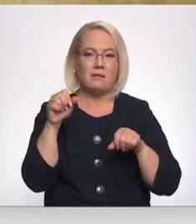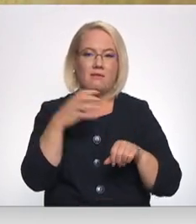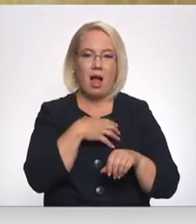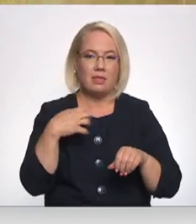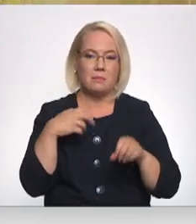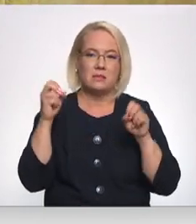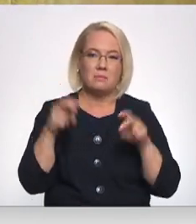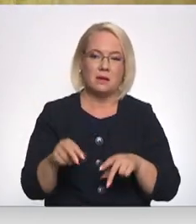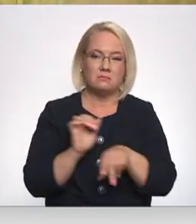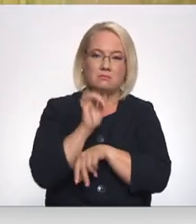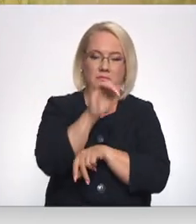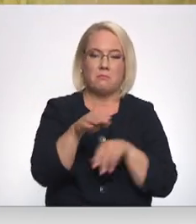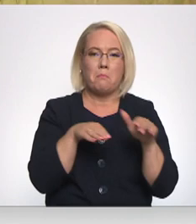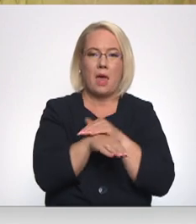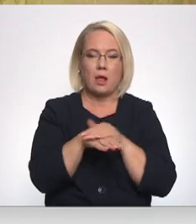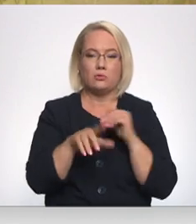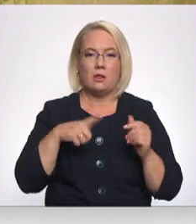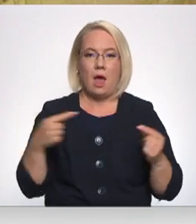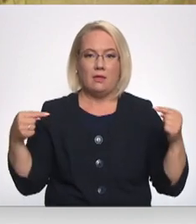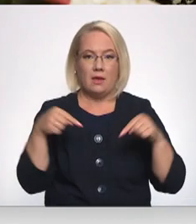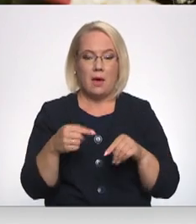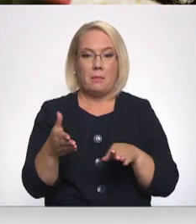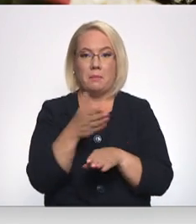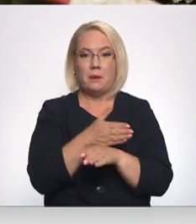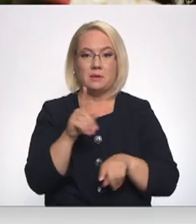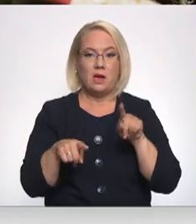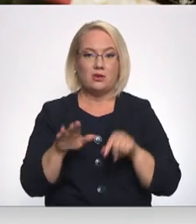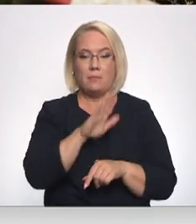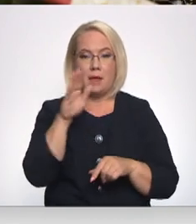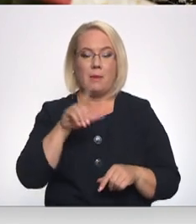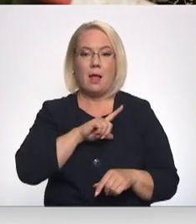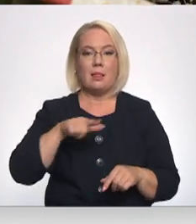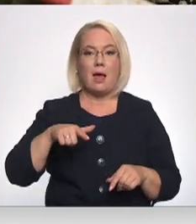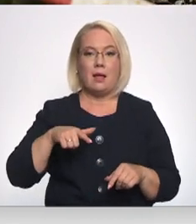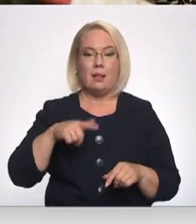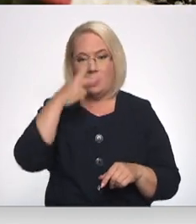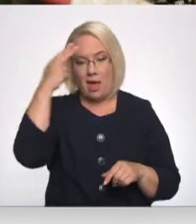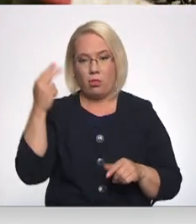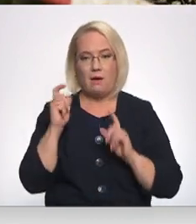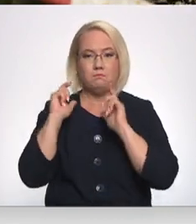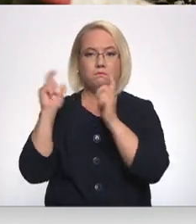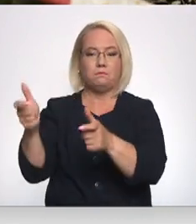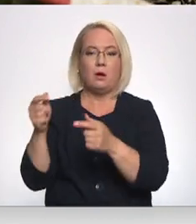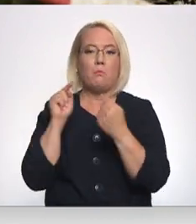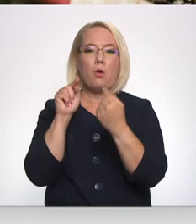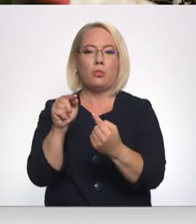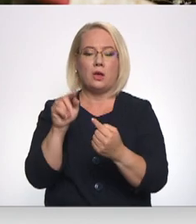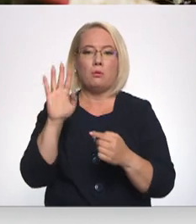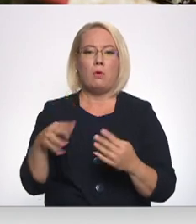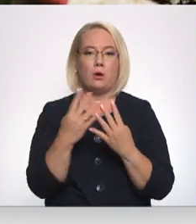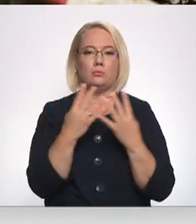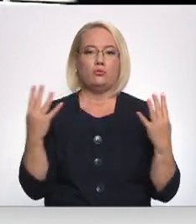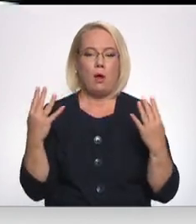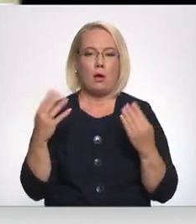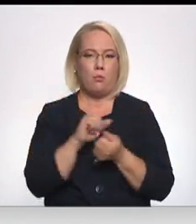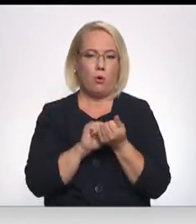Latvijas teritorijā. Taču pirms dažām dienām Lietuva iesniegusi protesta notu Baltkrievijai par robežžoga bojāšanu. Bet